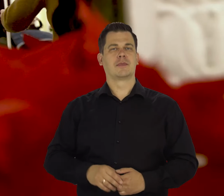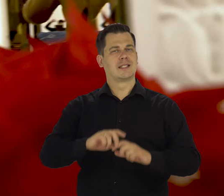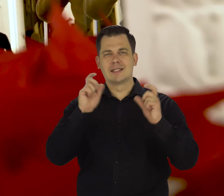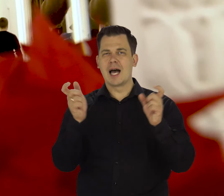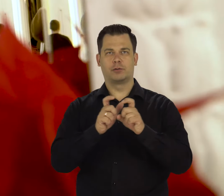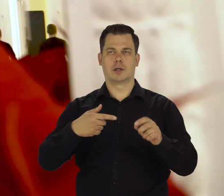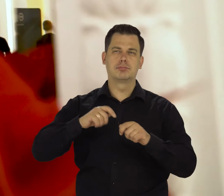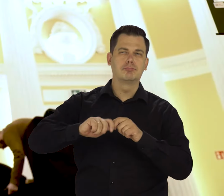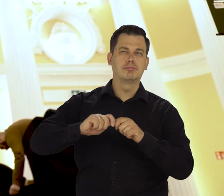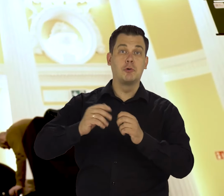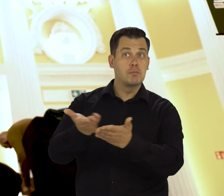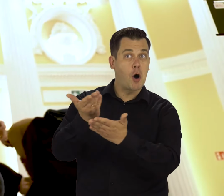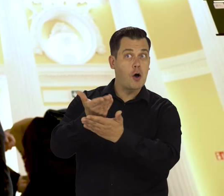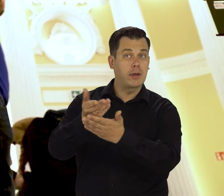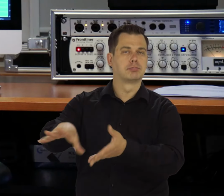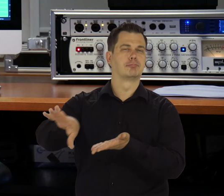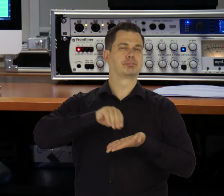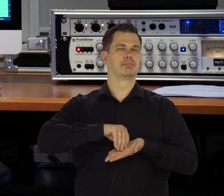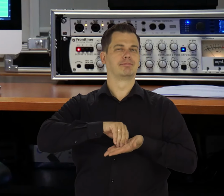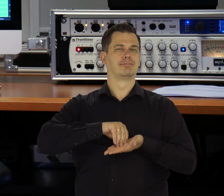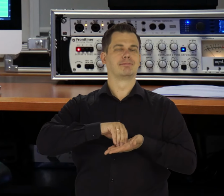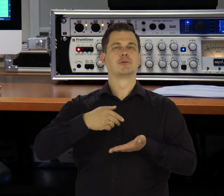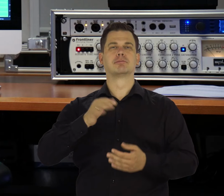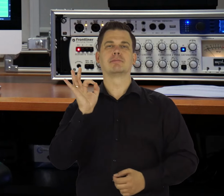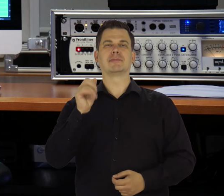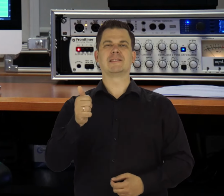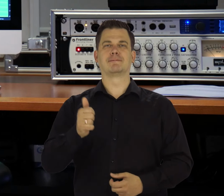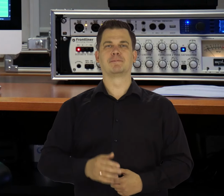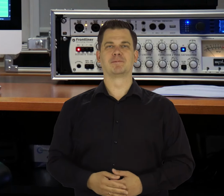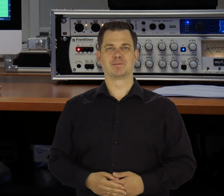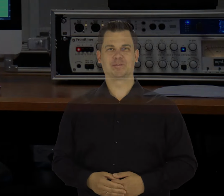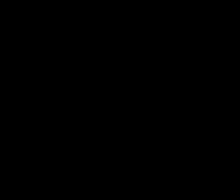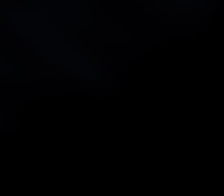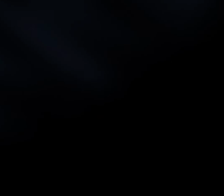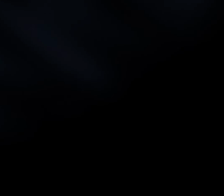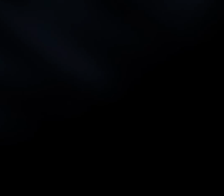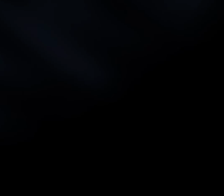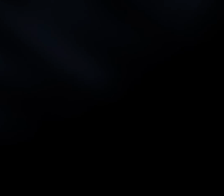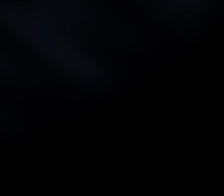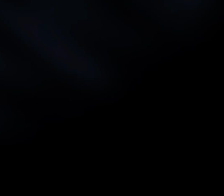Cały czas śledzimy nowe trendy oraz doskonalimy swoje umiejętności.